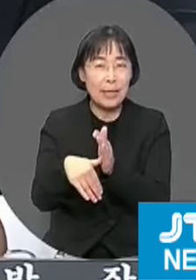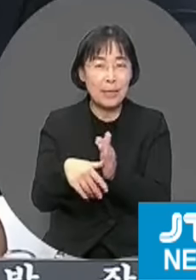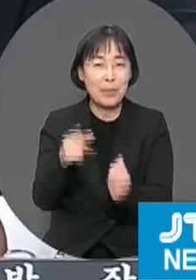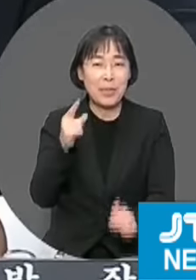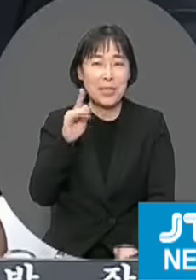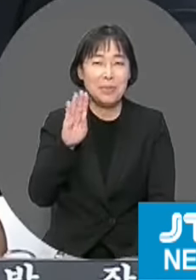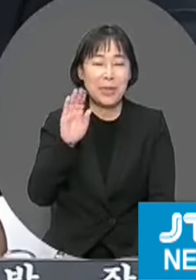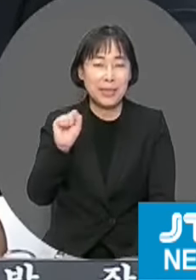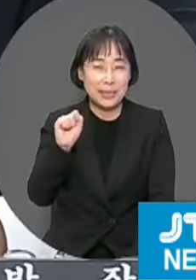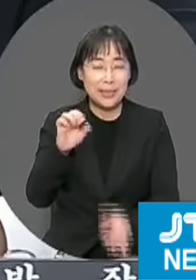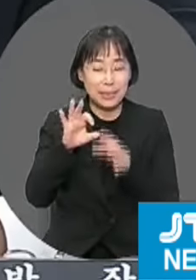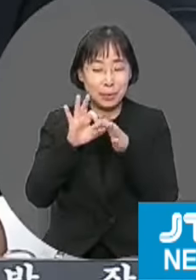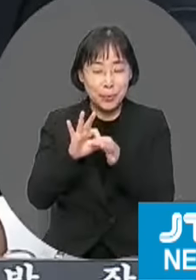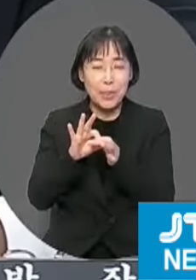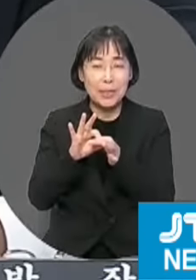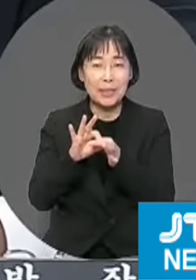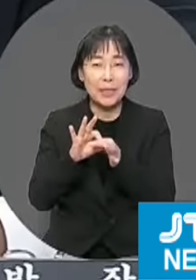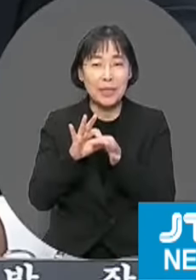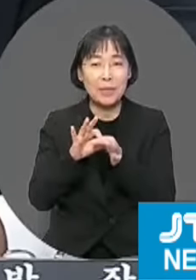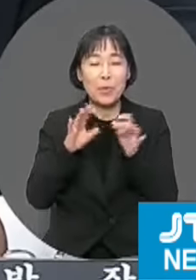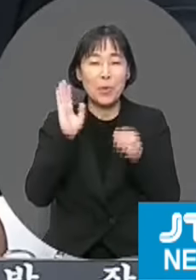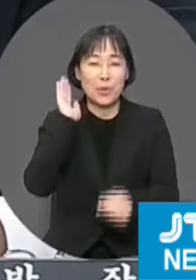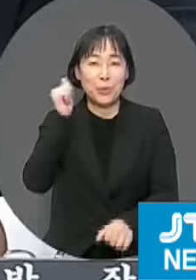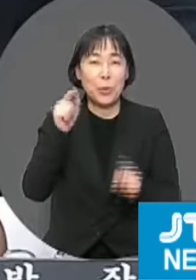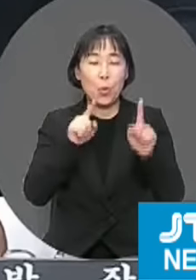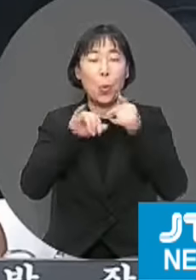대통령의 KBS 관련 공약이 뭡니까? 한번 설명해 주십시오.